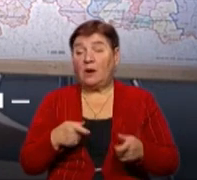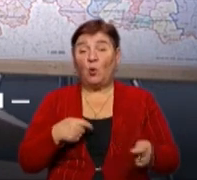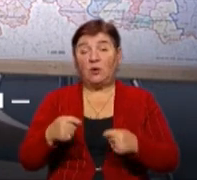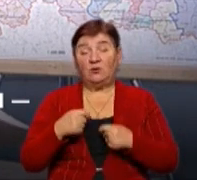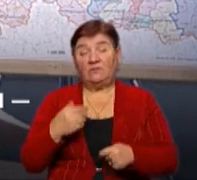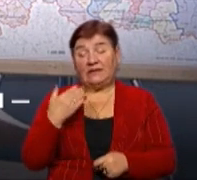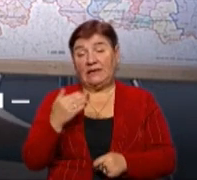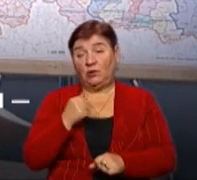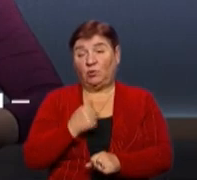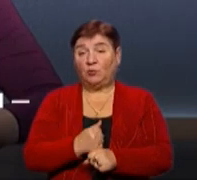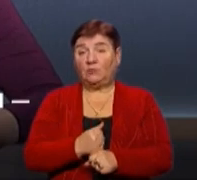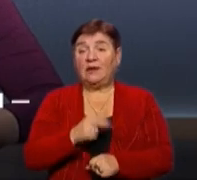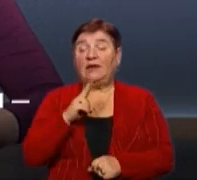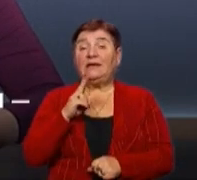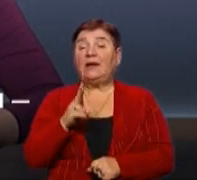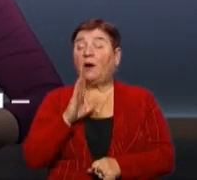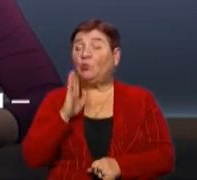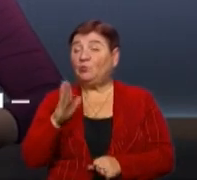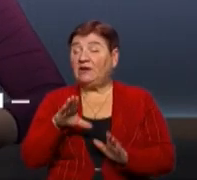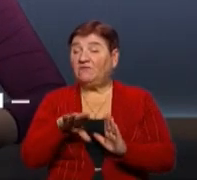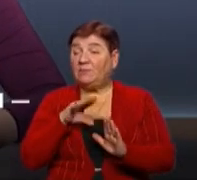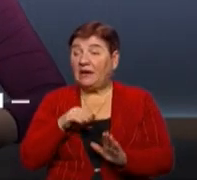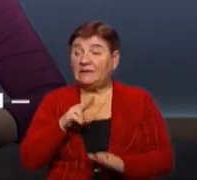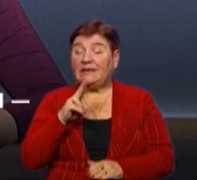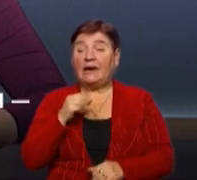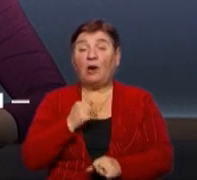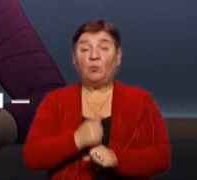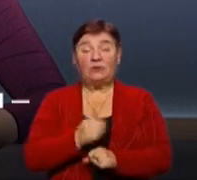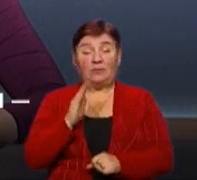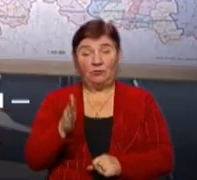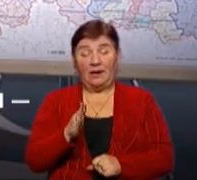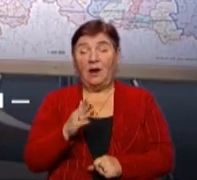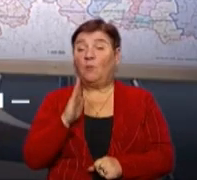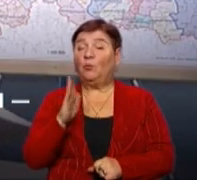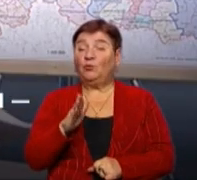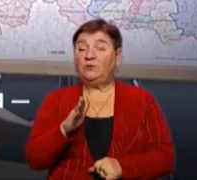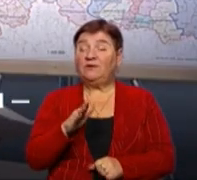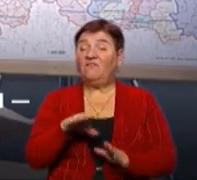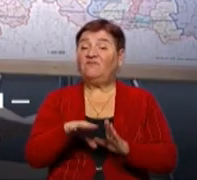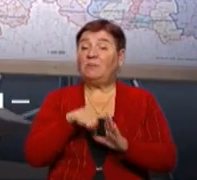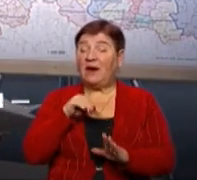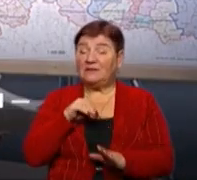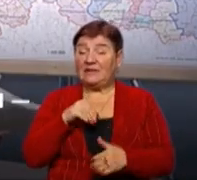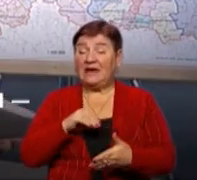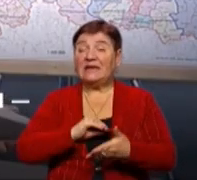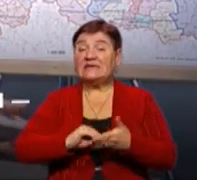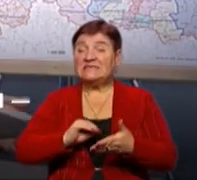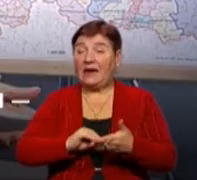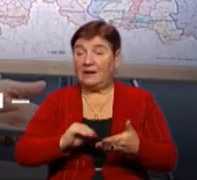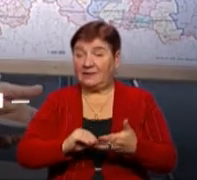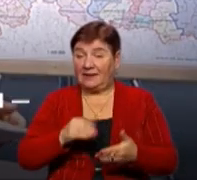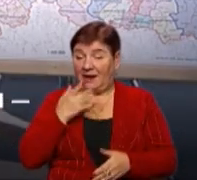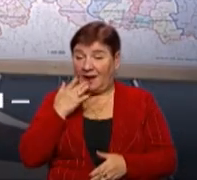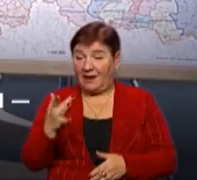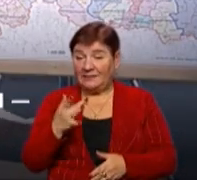роботу. Хто їх буде вибирати, яка їхня буде, власне, і робота? Будуть обирати секретарі рад, відповідно, і будуть